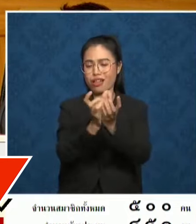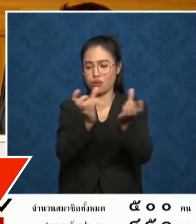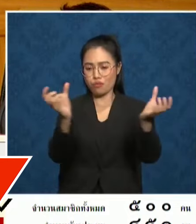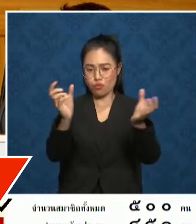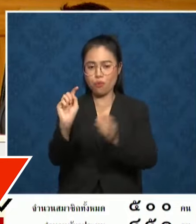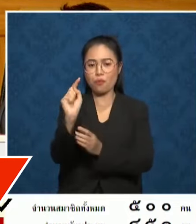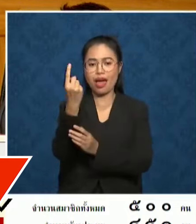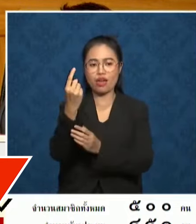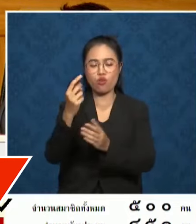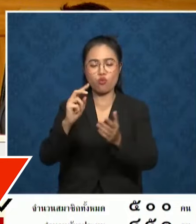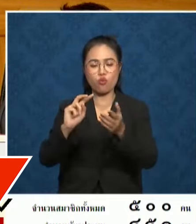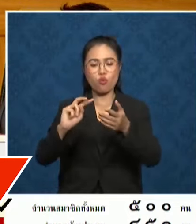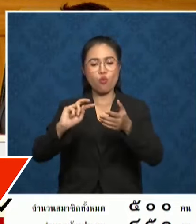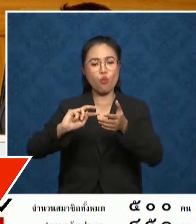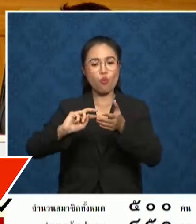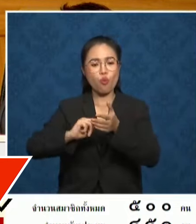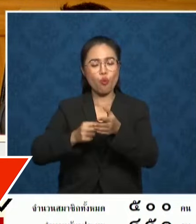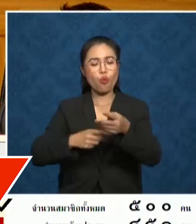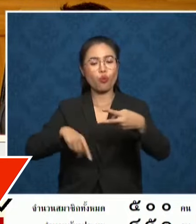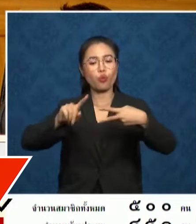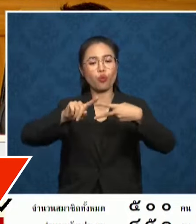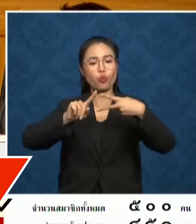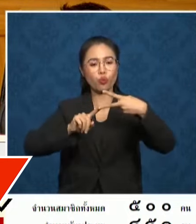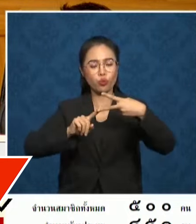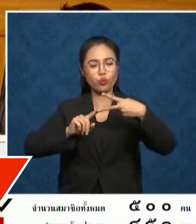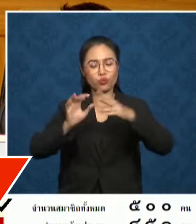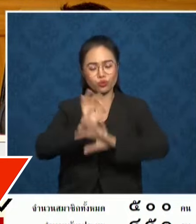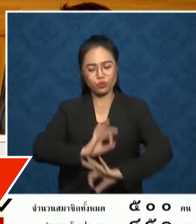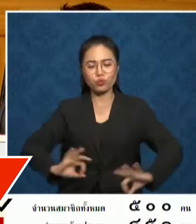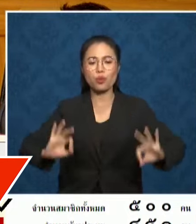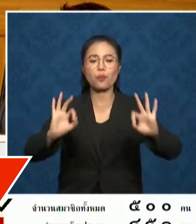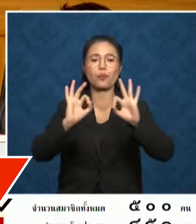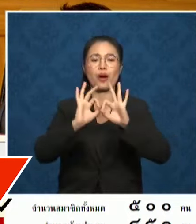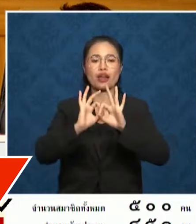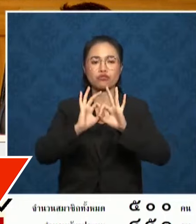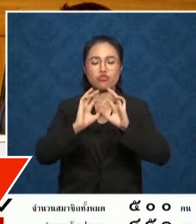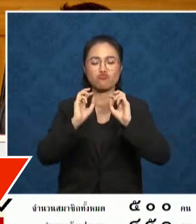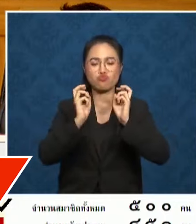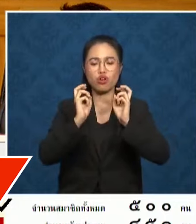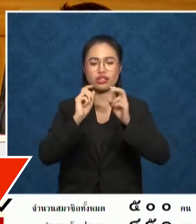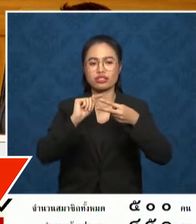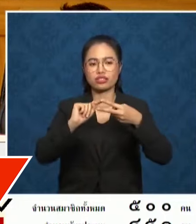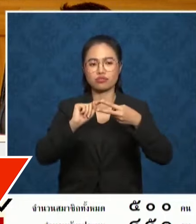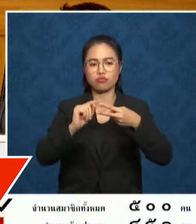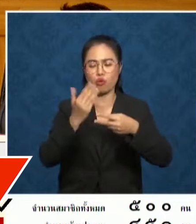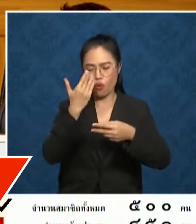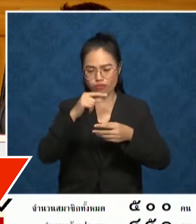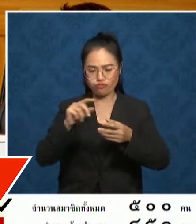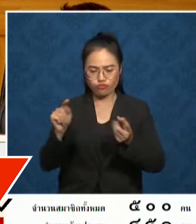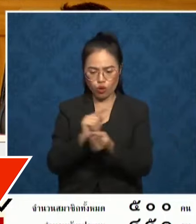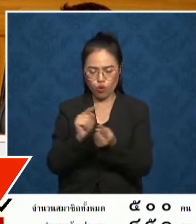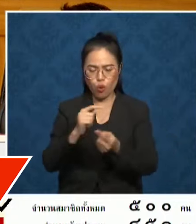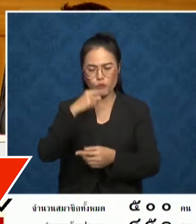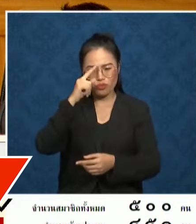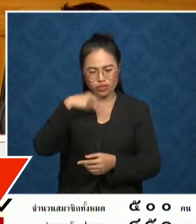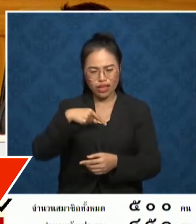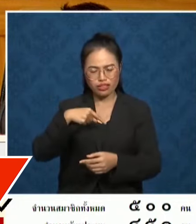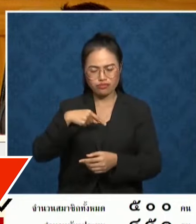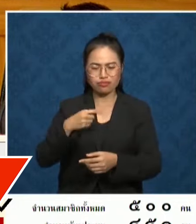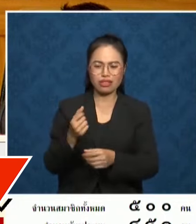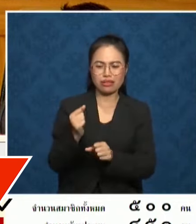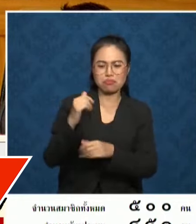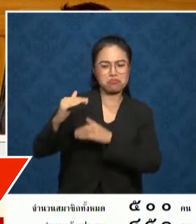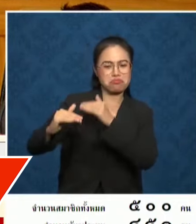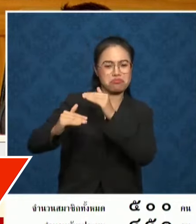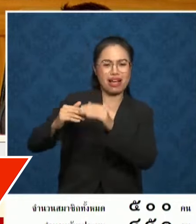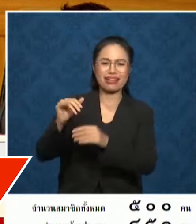บ